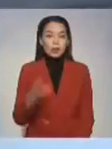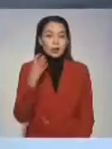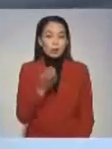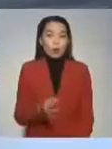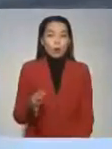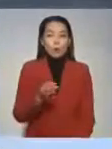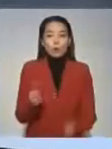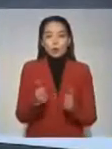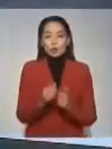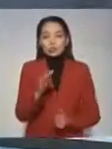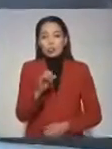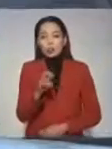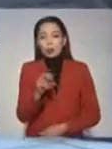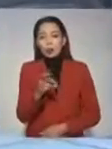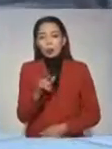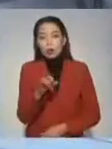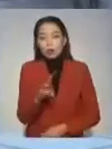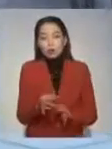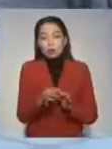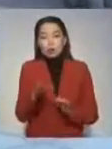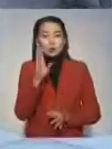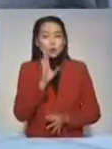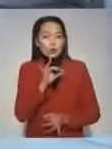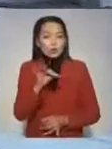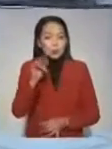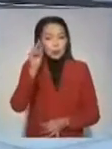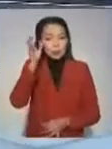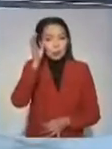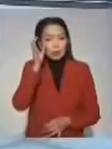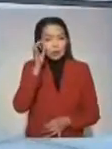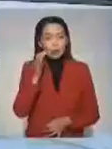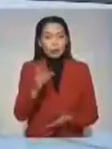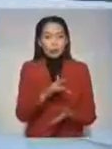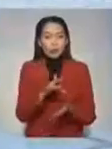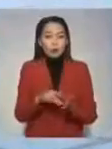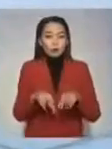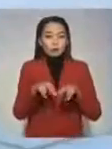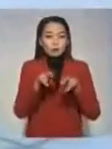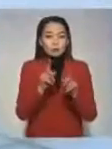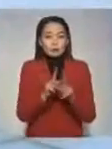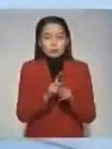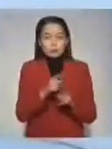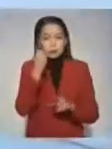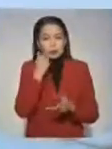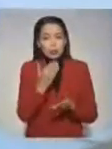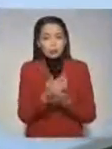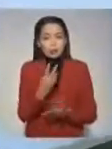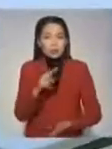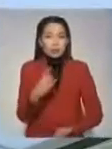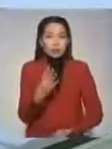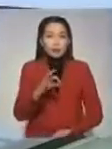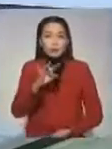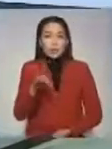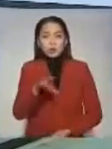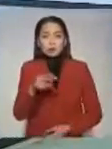Қызылорда облысына қарасты жаңа қорған кентіндегі су жаңа білім ордасына құрылысы сынға қалды. 2,4